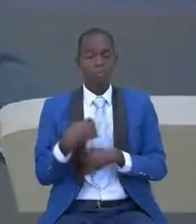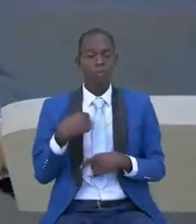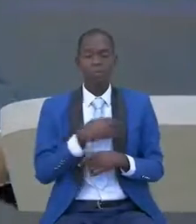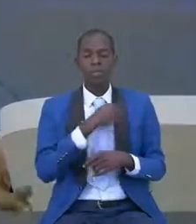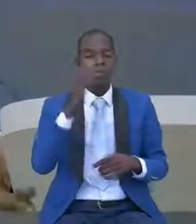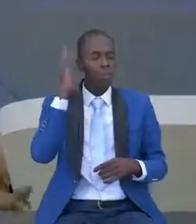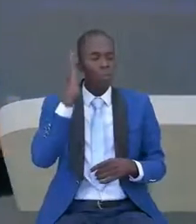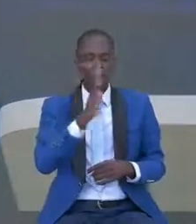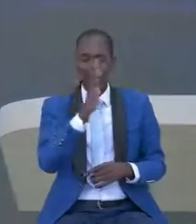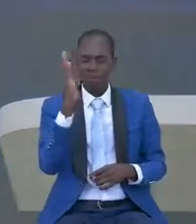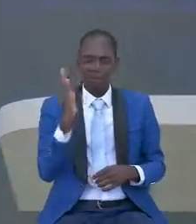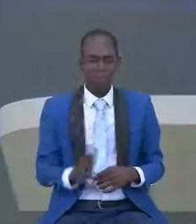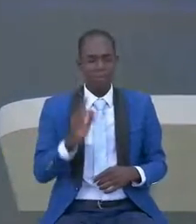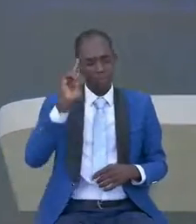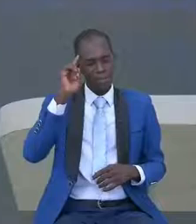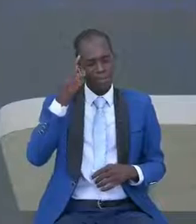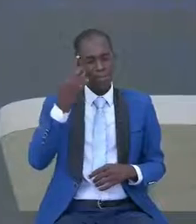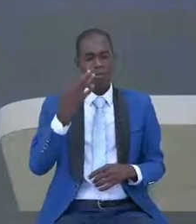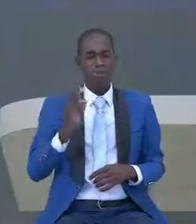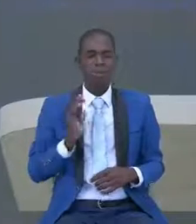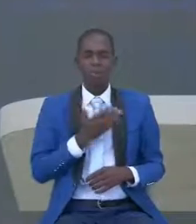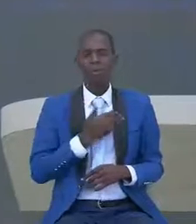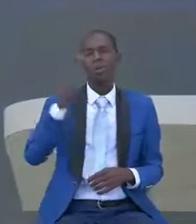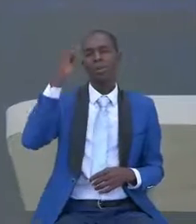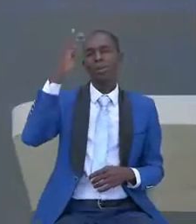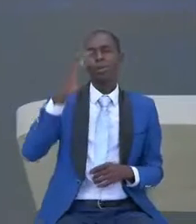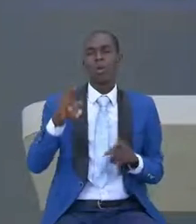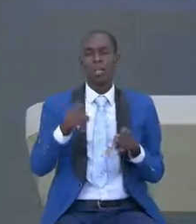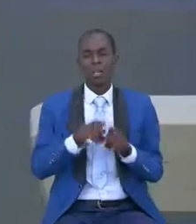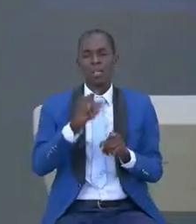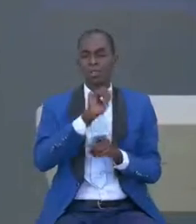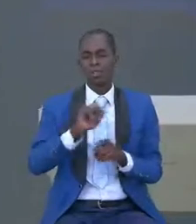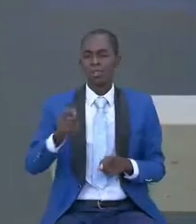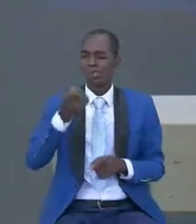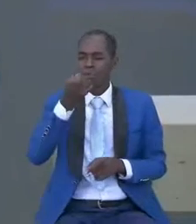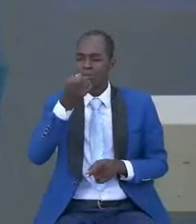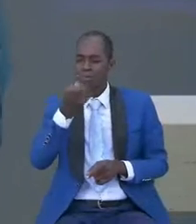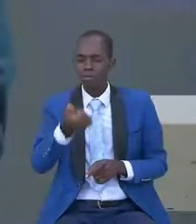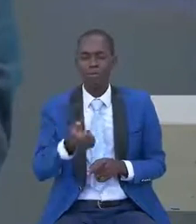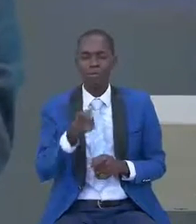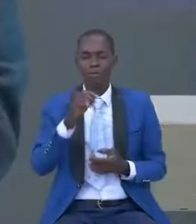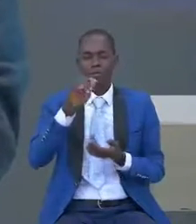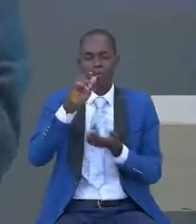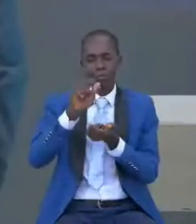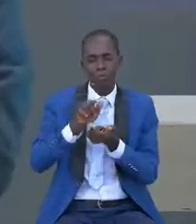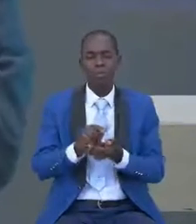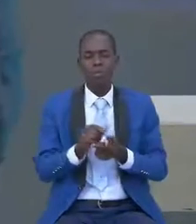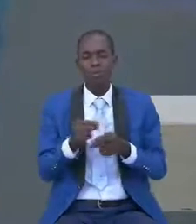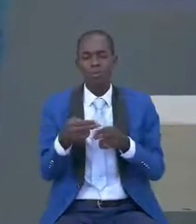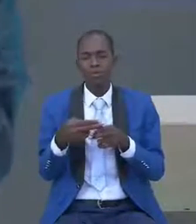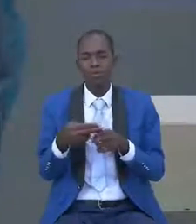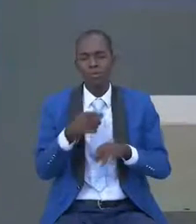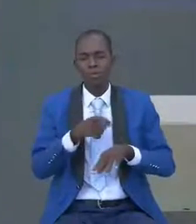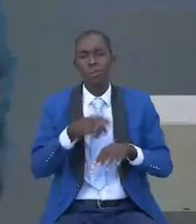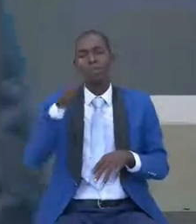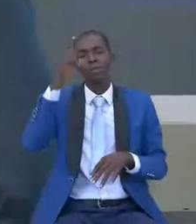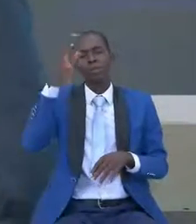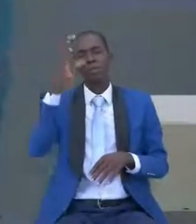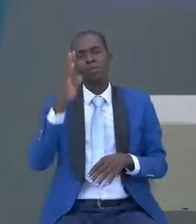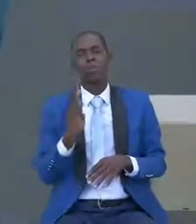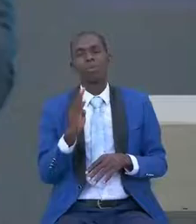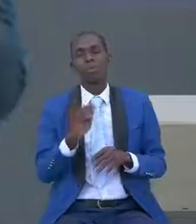ne penserons plus à notre Dieu comme un petit Dieu temporaire minime, un